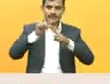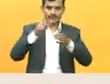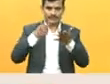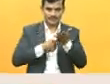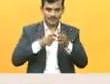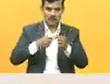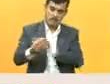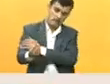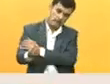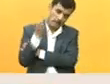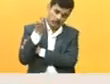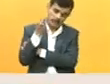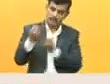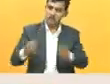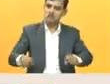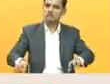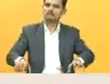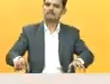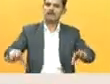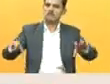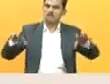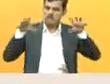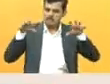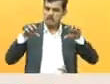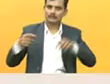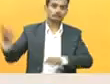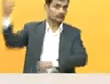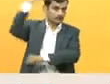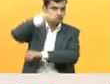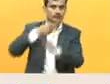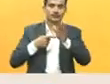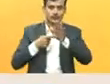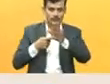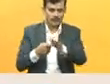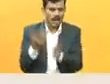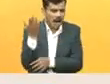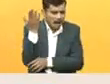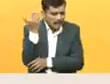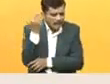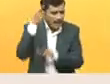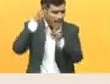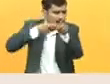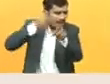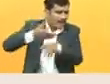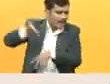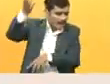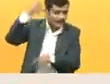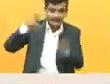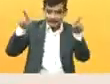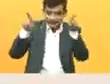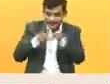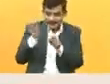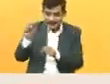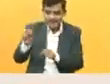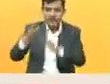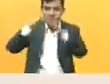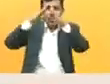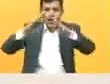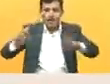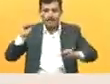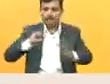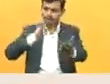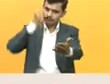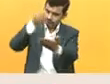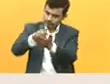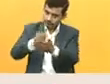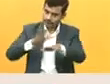में भी उनके पराक्रम की झलक मिलती है। कुछ साल पहले मैं उनके उसी घर में गया था